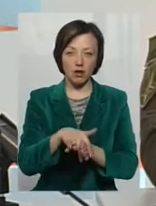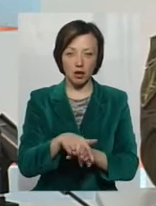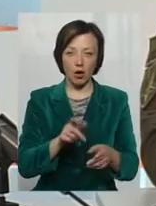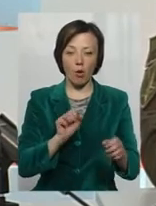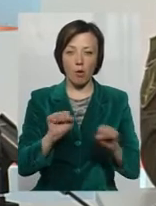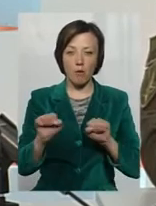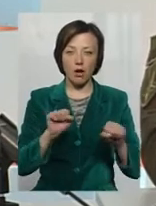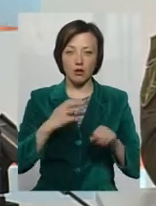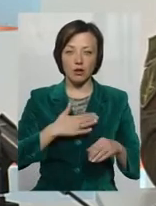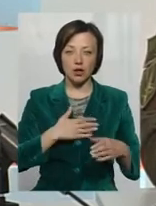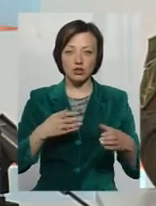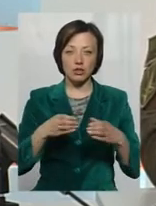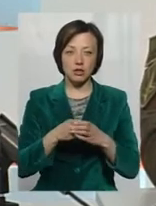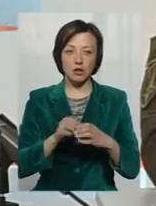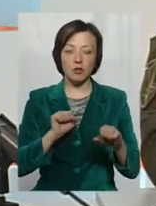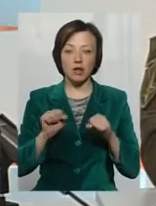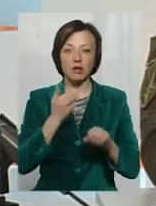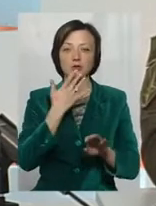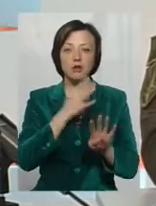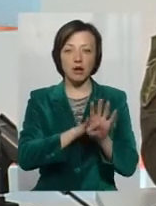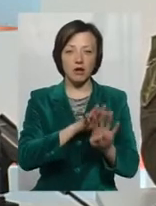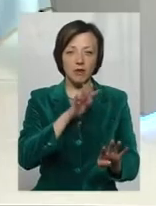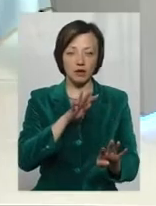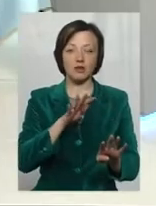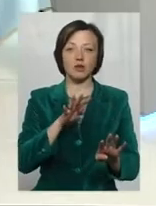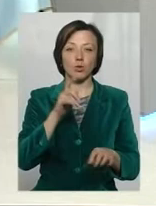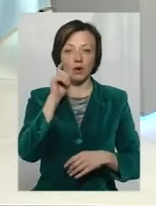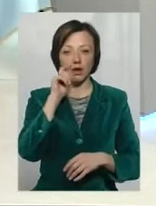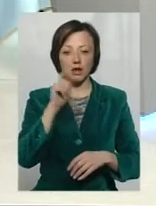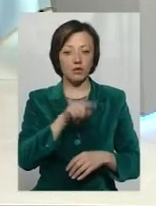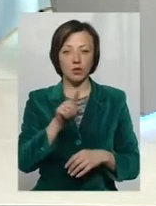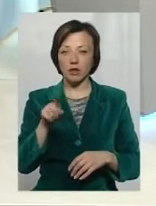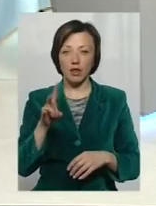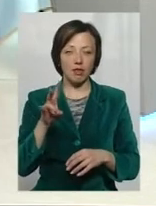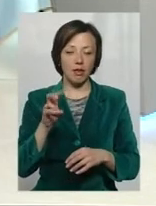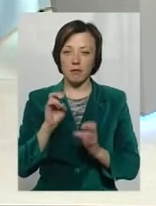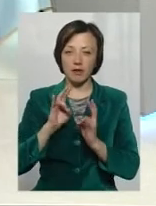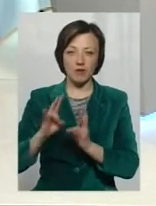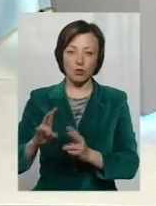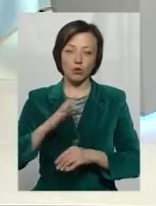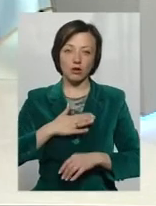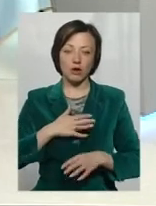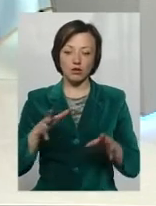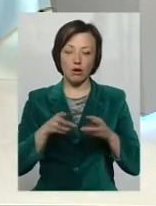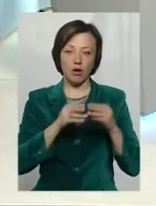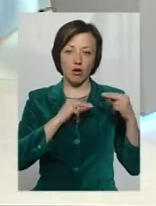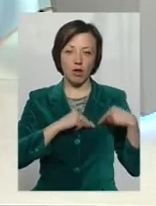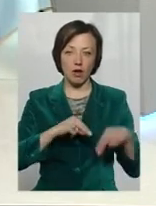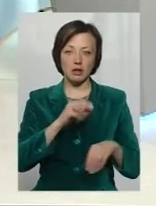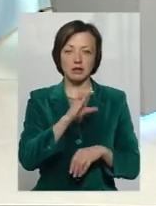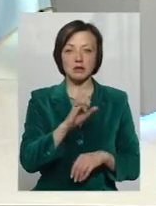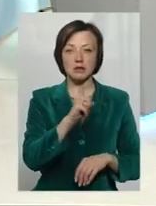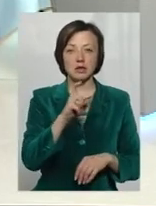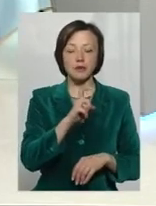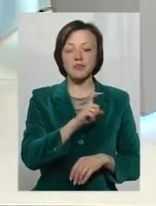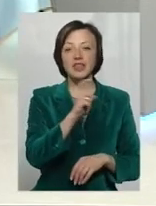командування нашої частини, командування Національної гвардії України. І ми думаємо, що вони не підведуть наших колег зі Збройних сил України. Тому